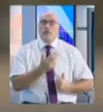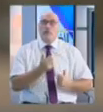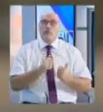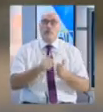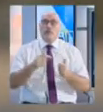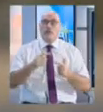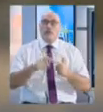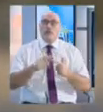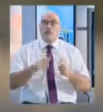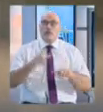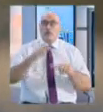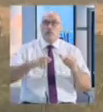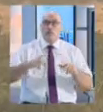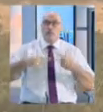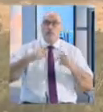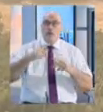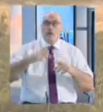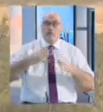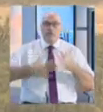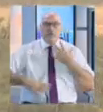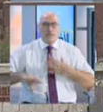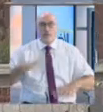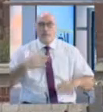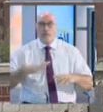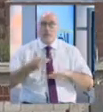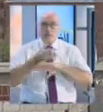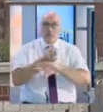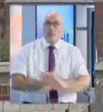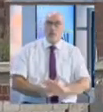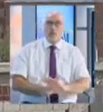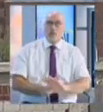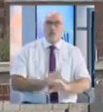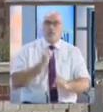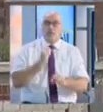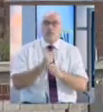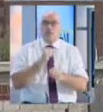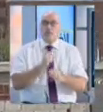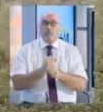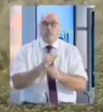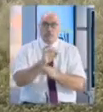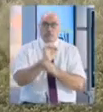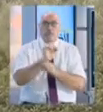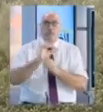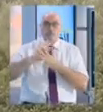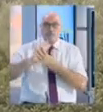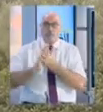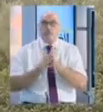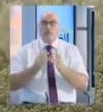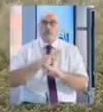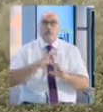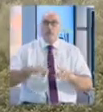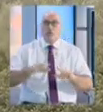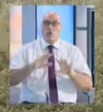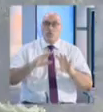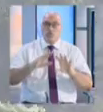وسكان المشتى المنهكين من الحرائق مجندون متعاونون للقضاء على اخر اكبر